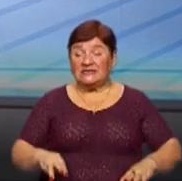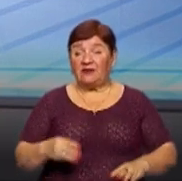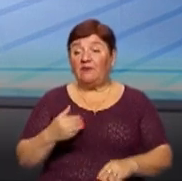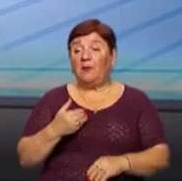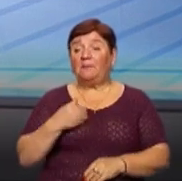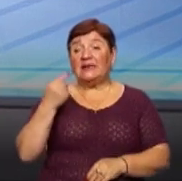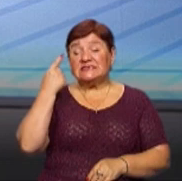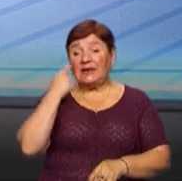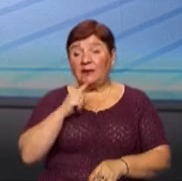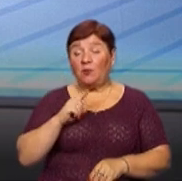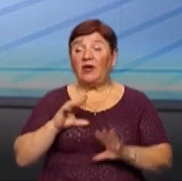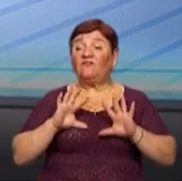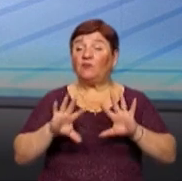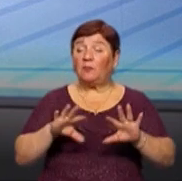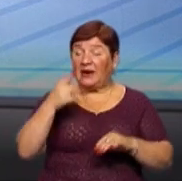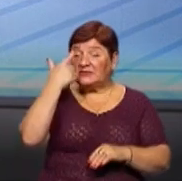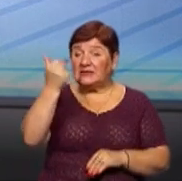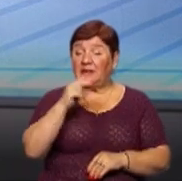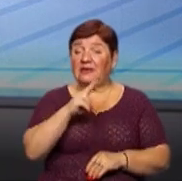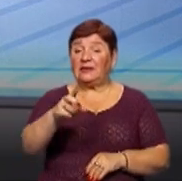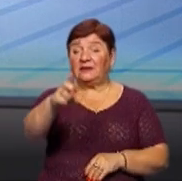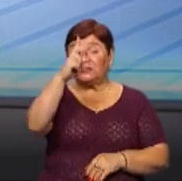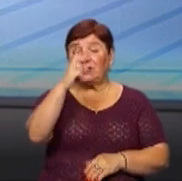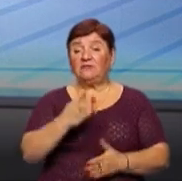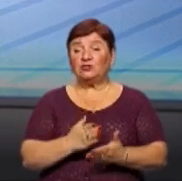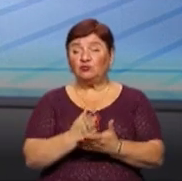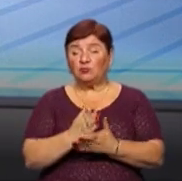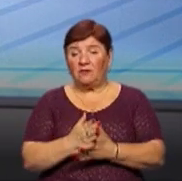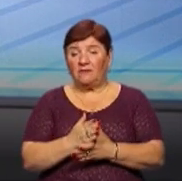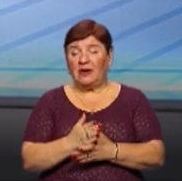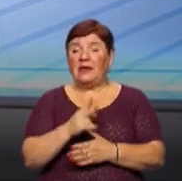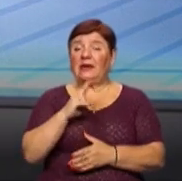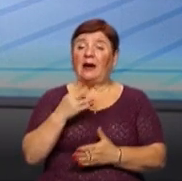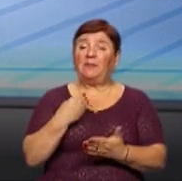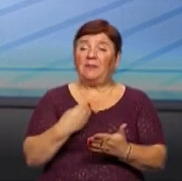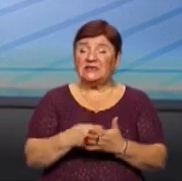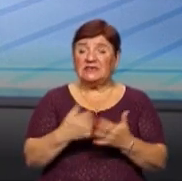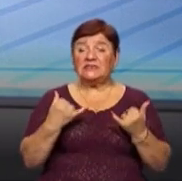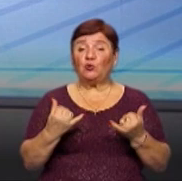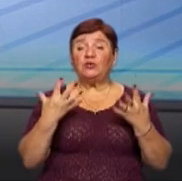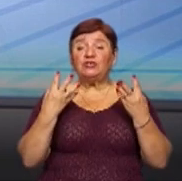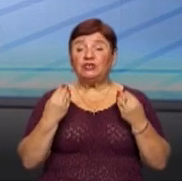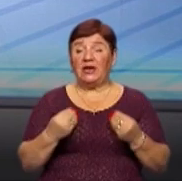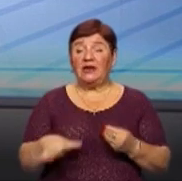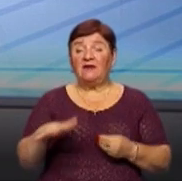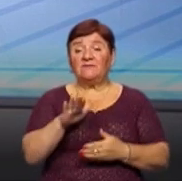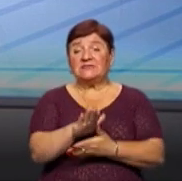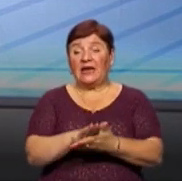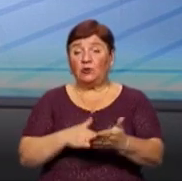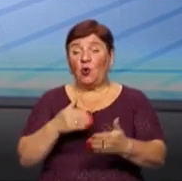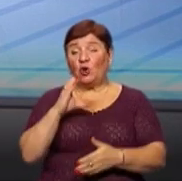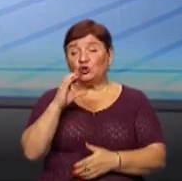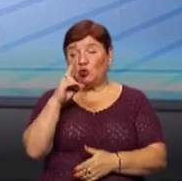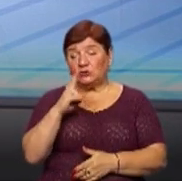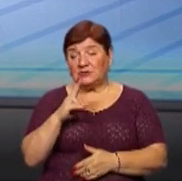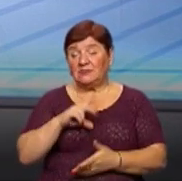ми інформація про те, скільки таких державних службовців, який розмір пенсії і так далі, вони отримали на сьогоднішній день, все подано до Мінсоцполітики,